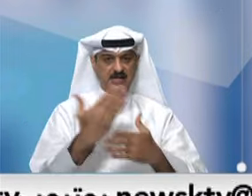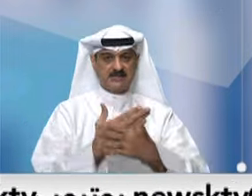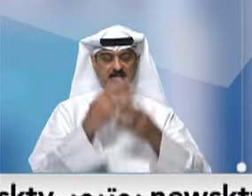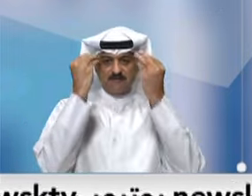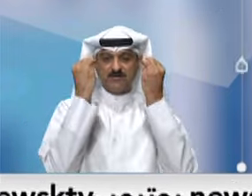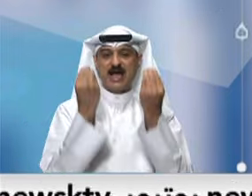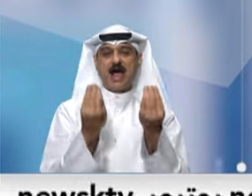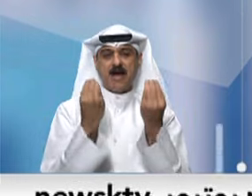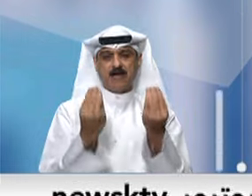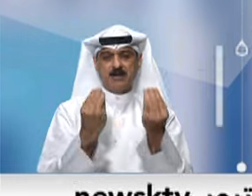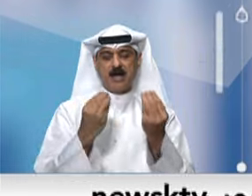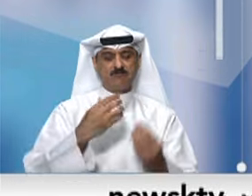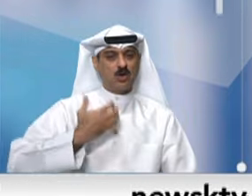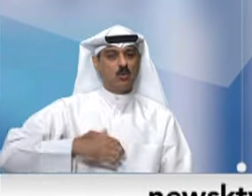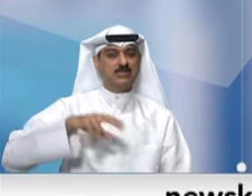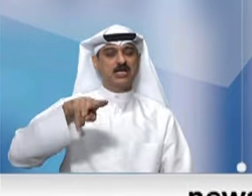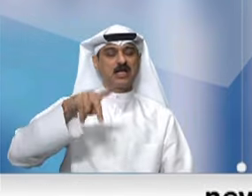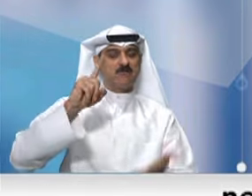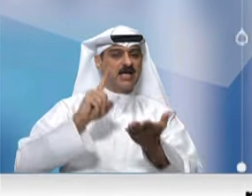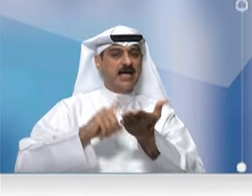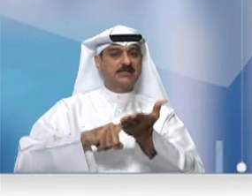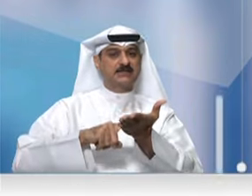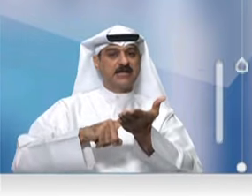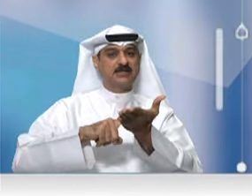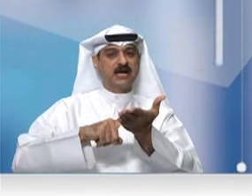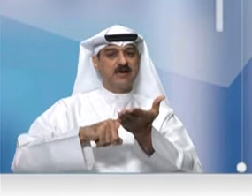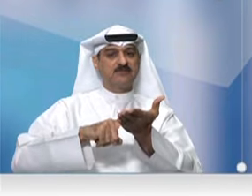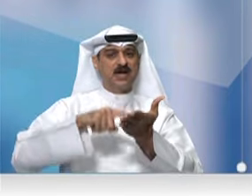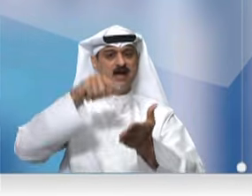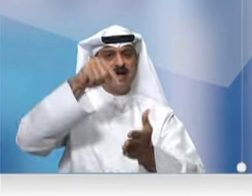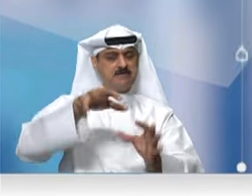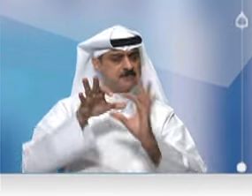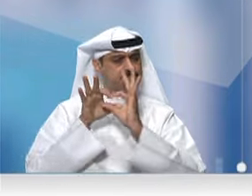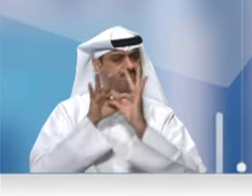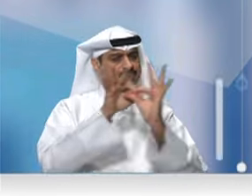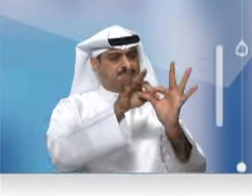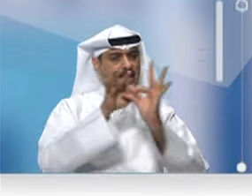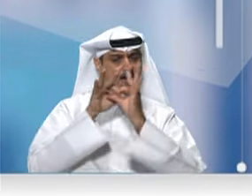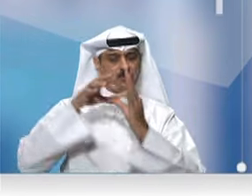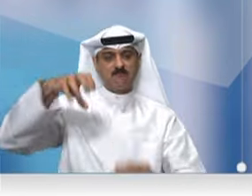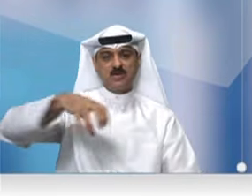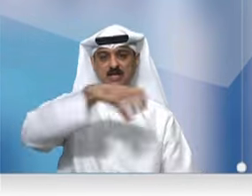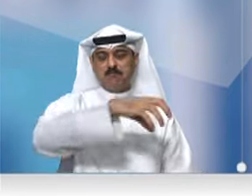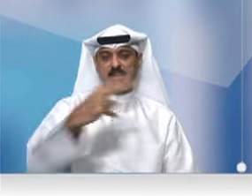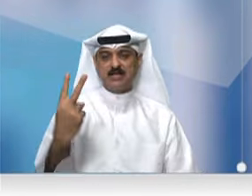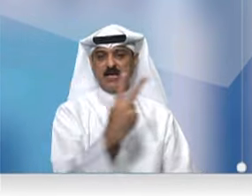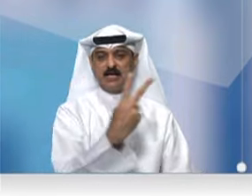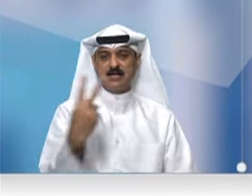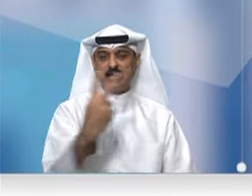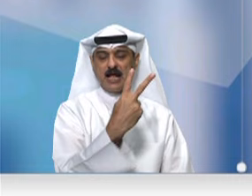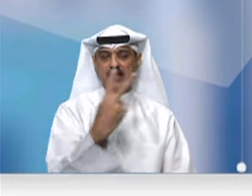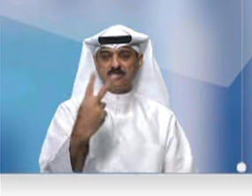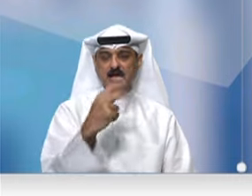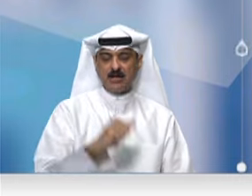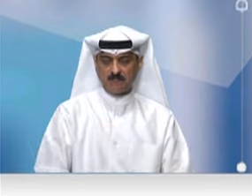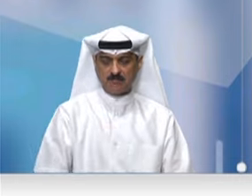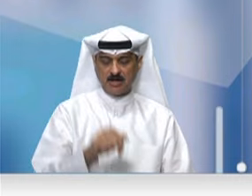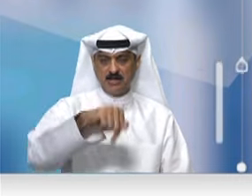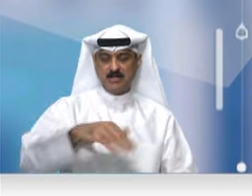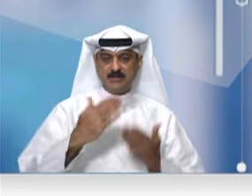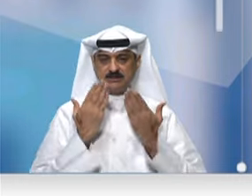الكريمه والمشاعر الخويه الصادقه التي تجسد عمق العلاقات بين البلدين الشقيقين